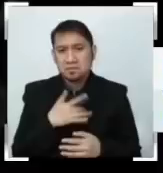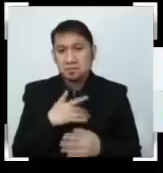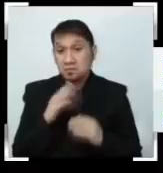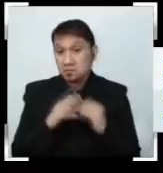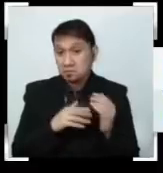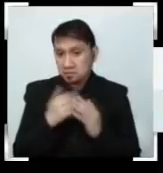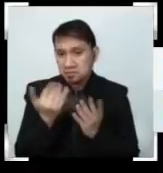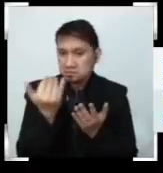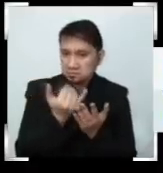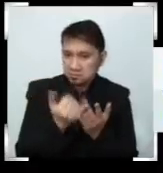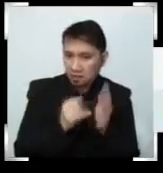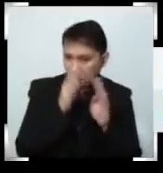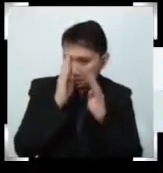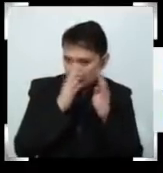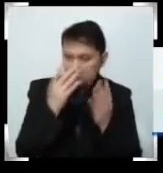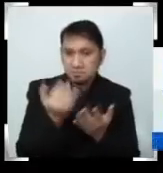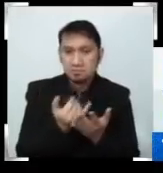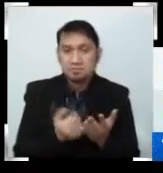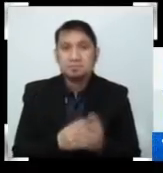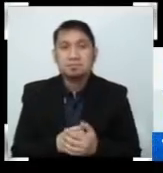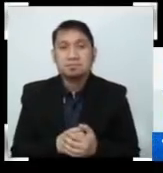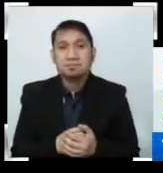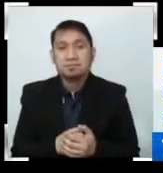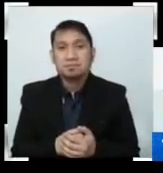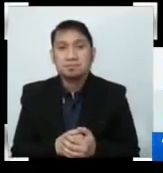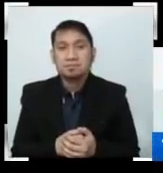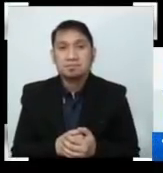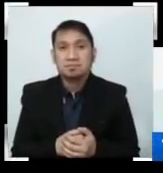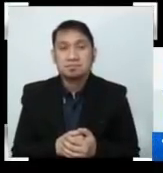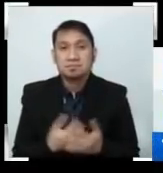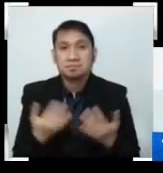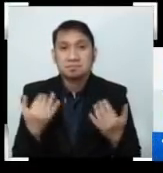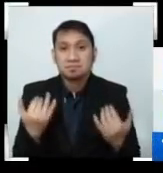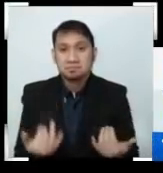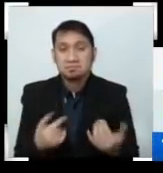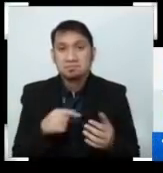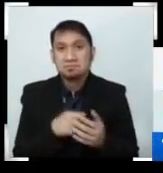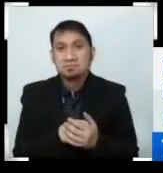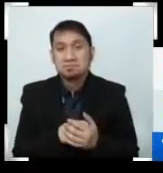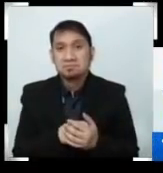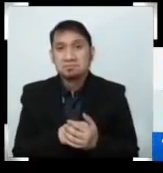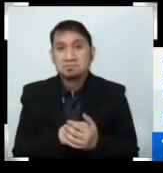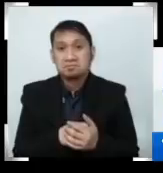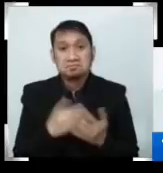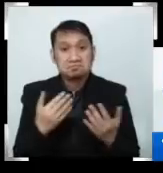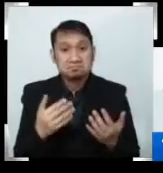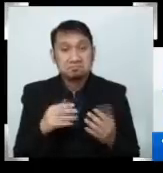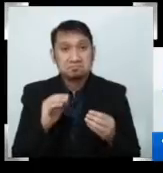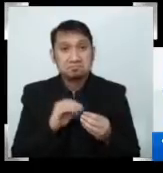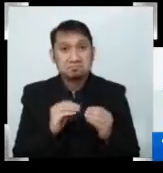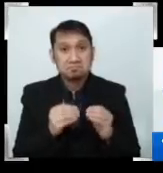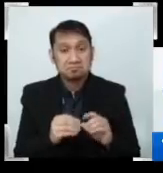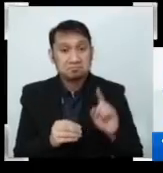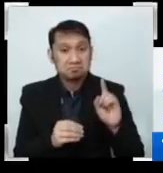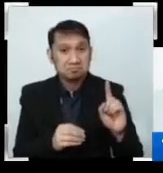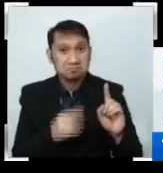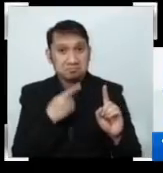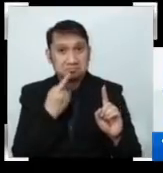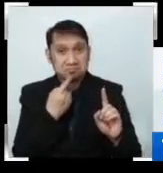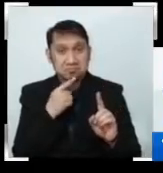makakagawa. Puro heart sa TikTok ang sining ni Ira. Pero ang kanyang number one fan, si